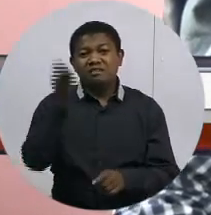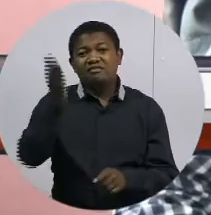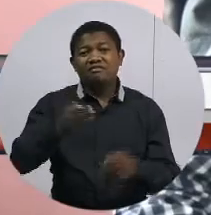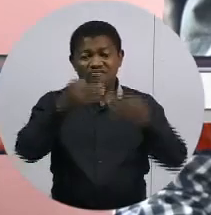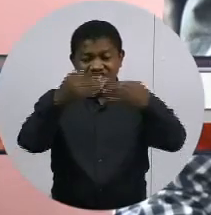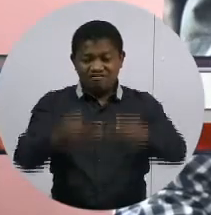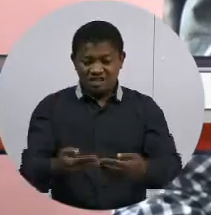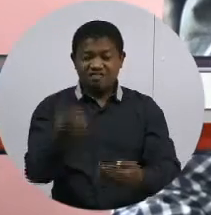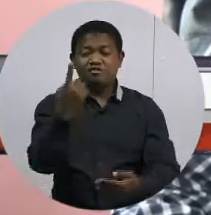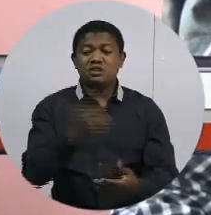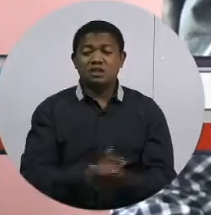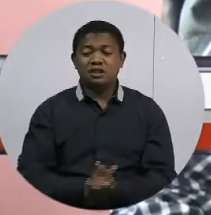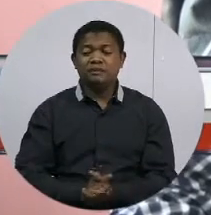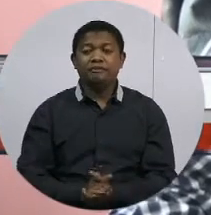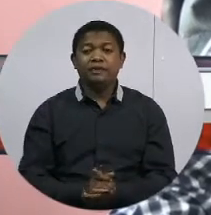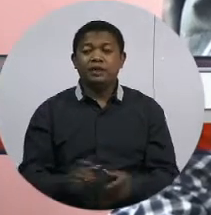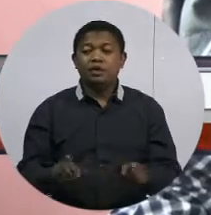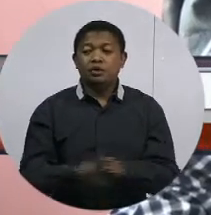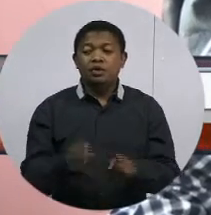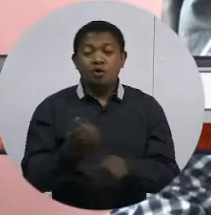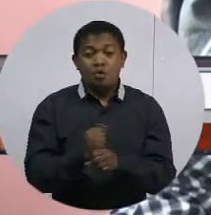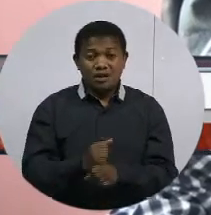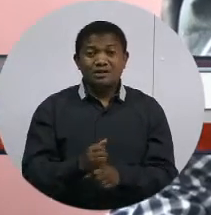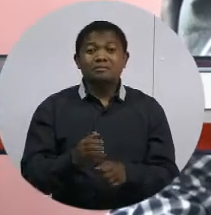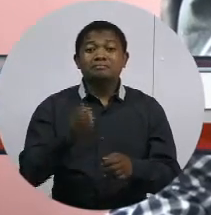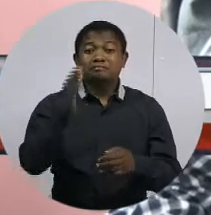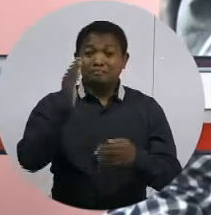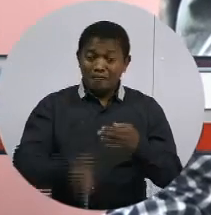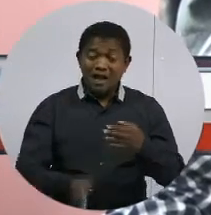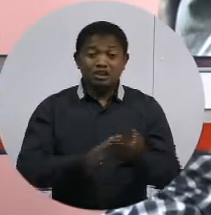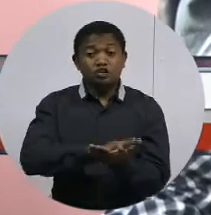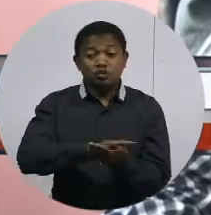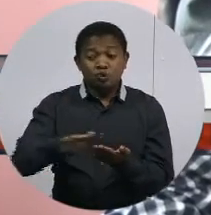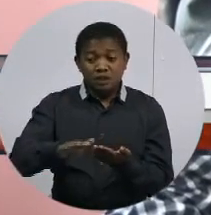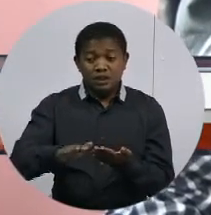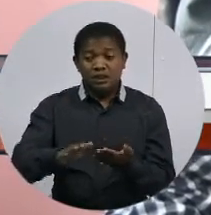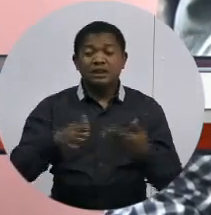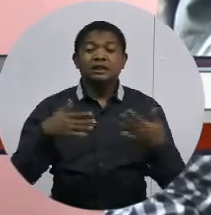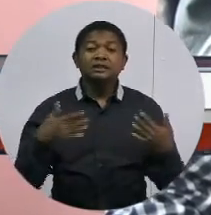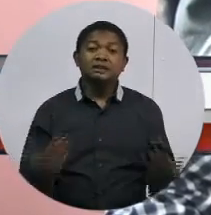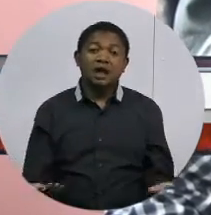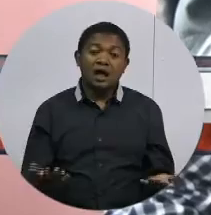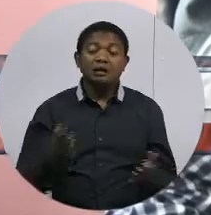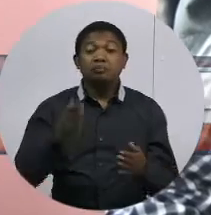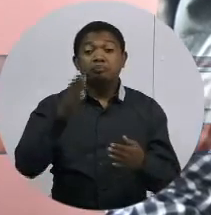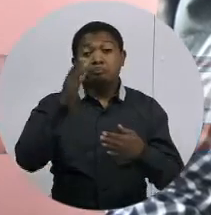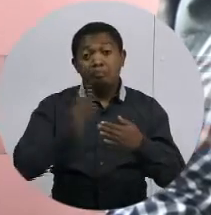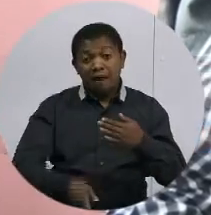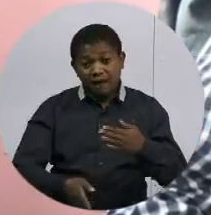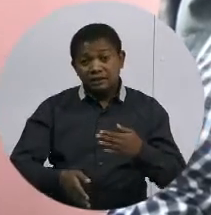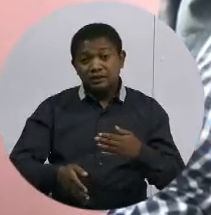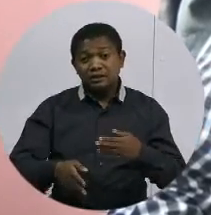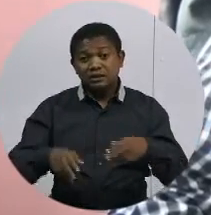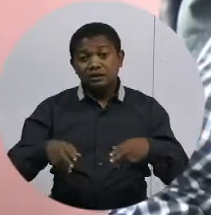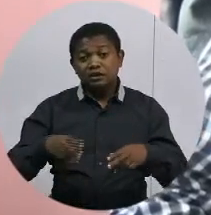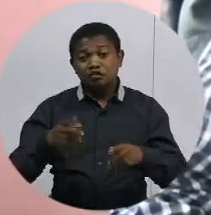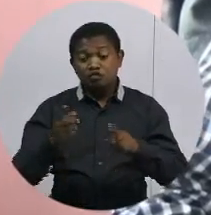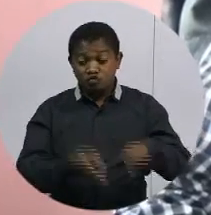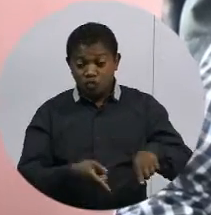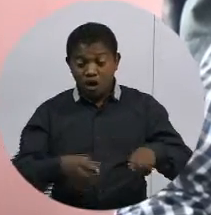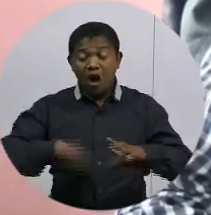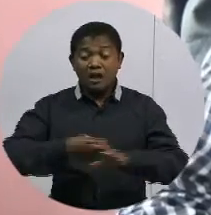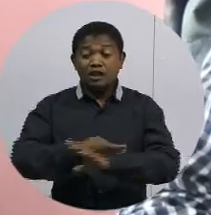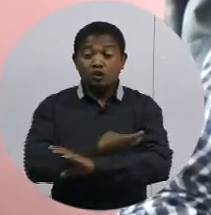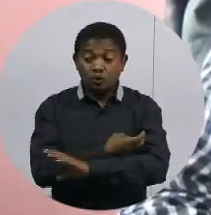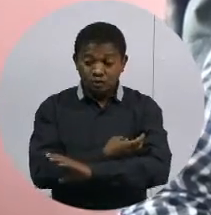etoana zany a fa na maty maty tsotra io na maty ataontsika amin'ny corona io a dia samy manana ny